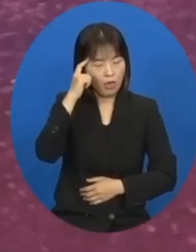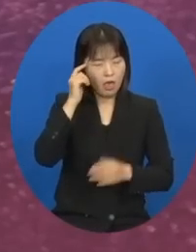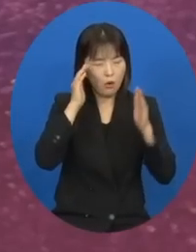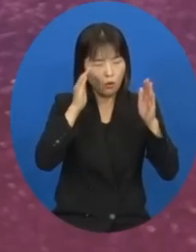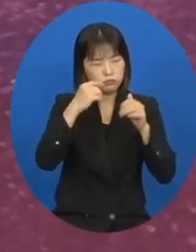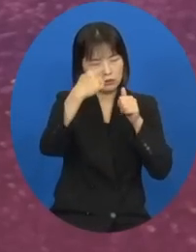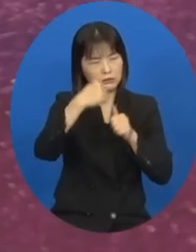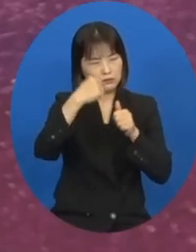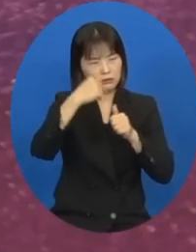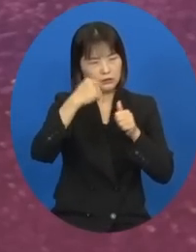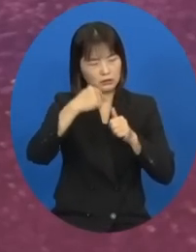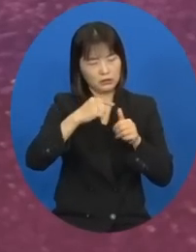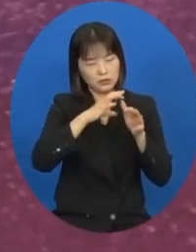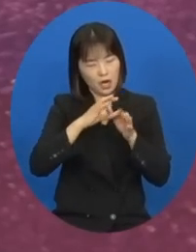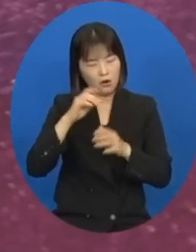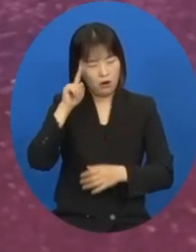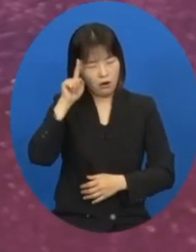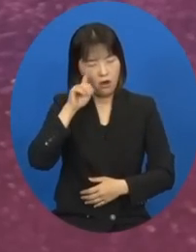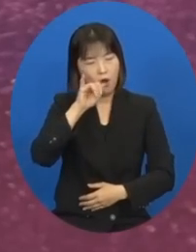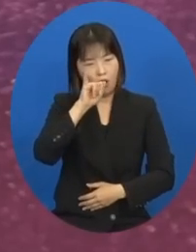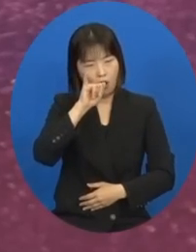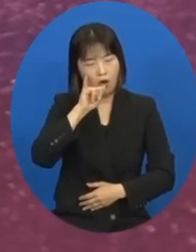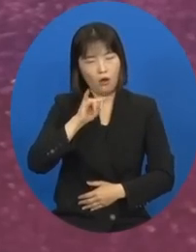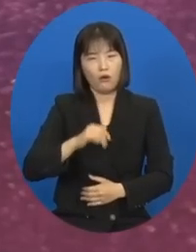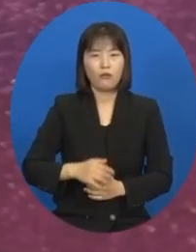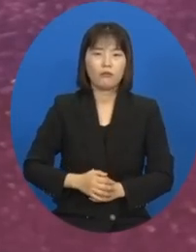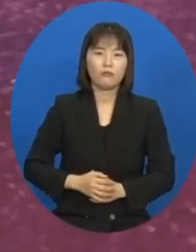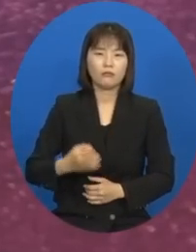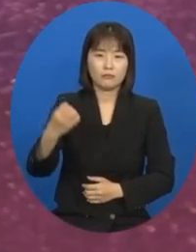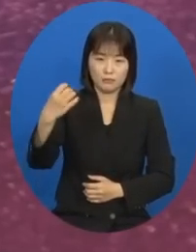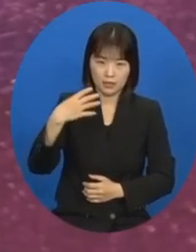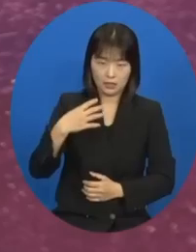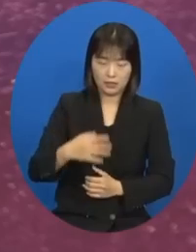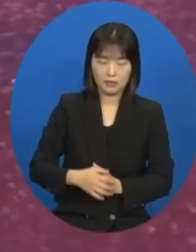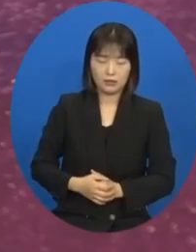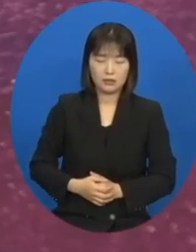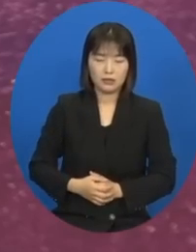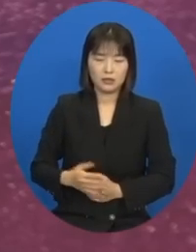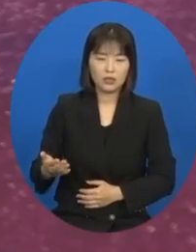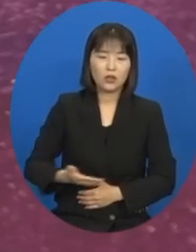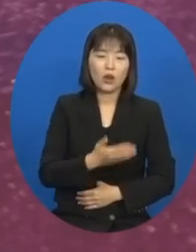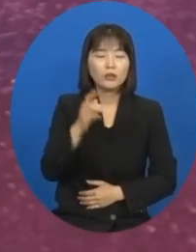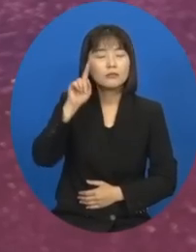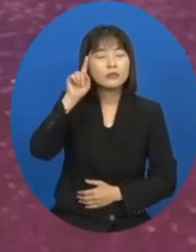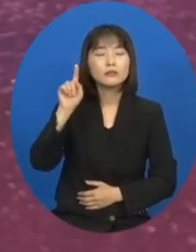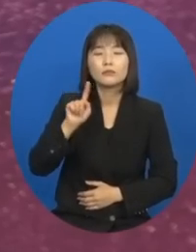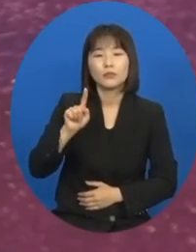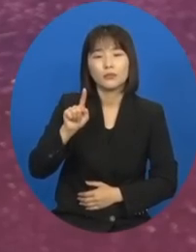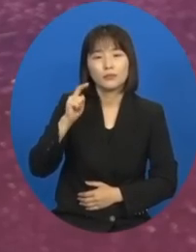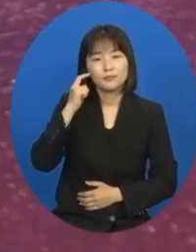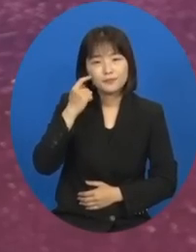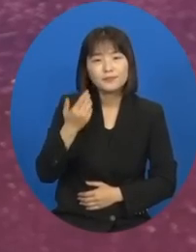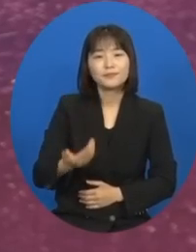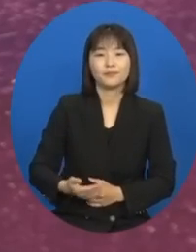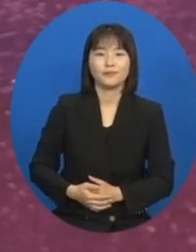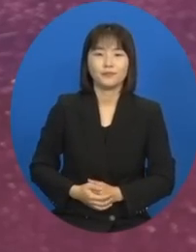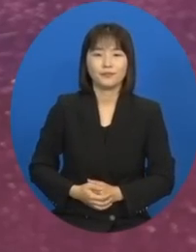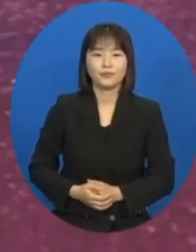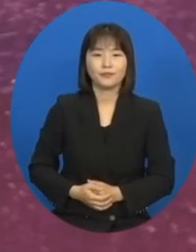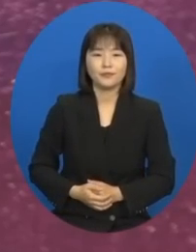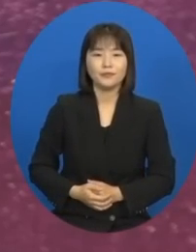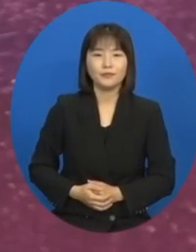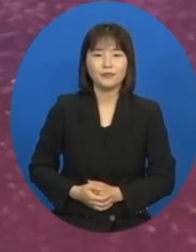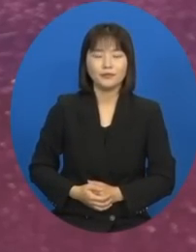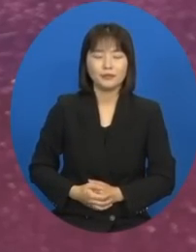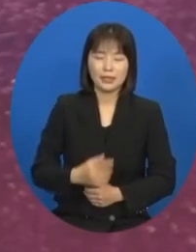거예요 계속해서 스트레스가 있다는 거예요 여러분에게는 어떤 스트레스가 있습니까 여러분 여러분들이